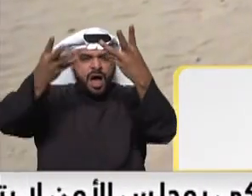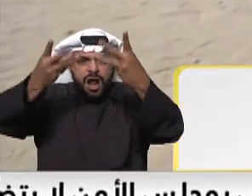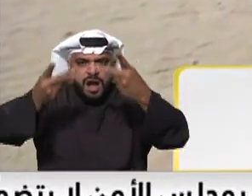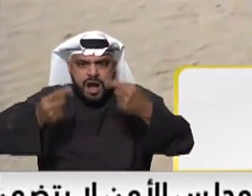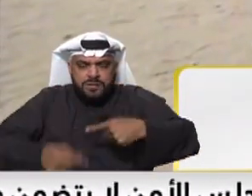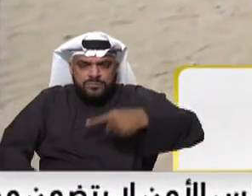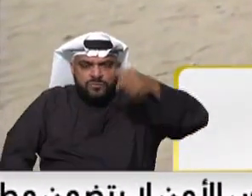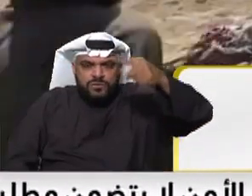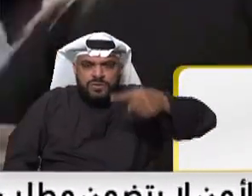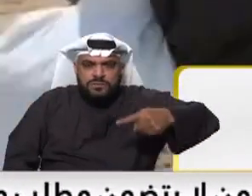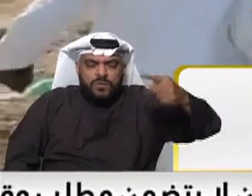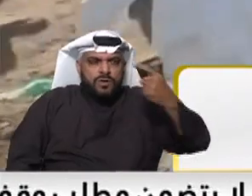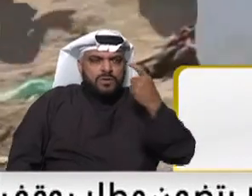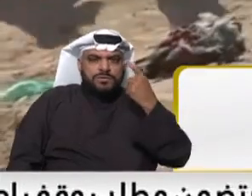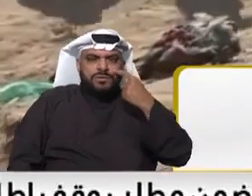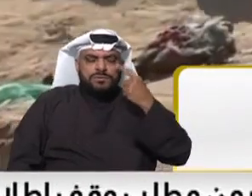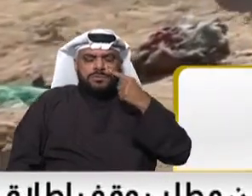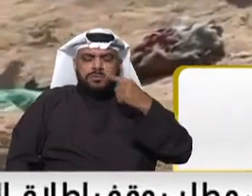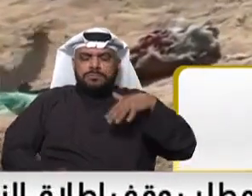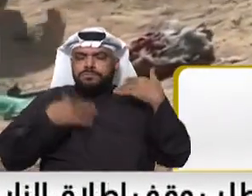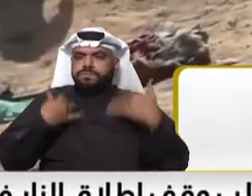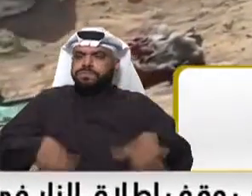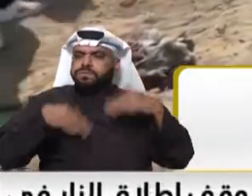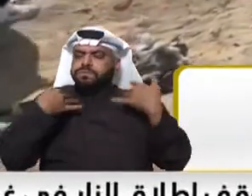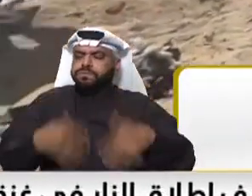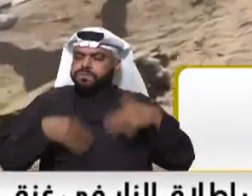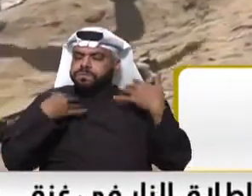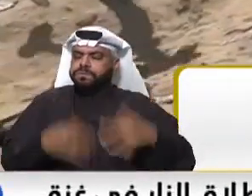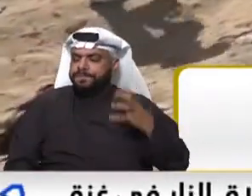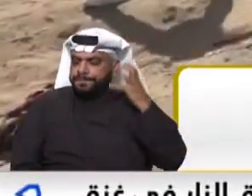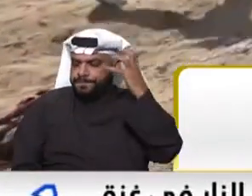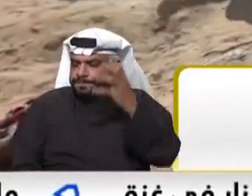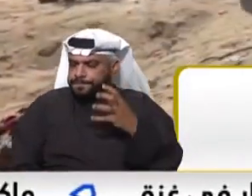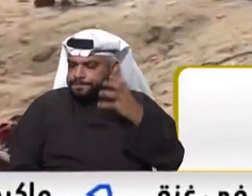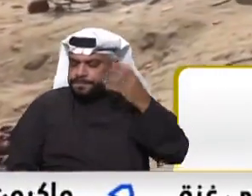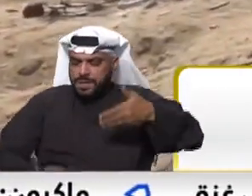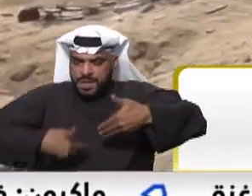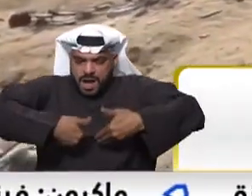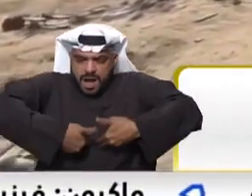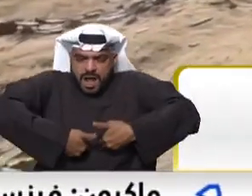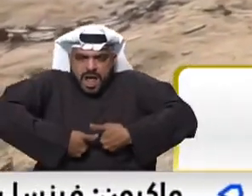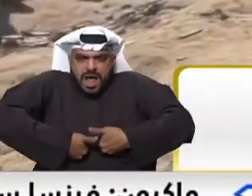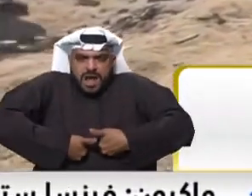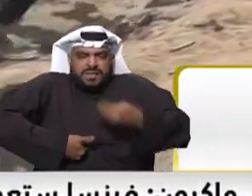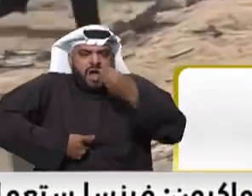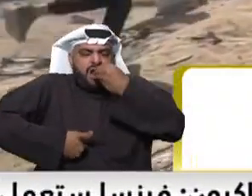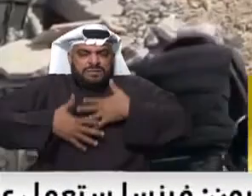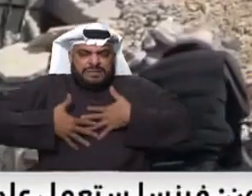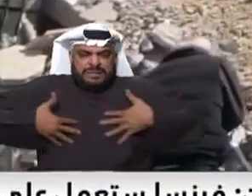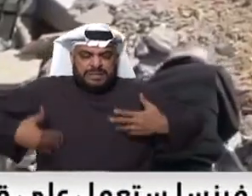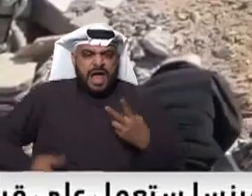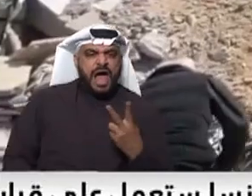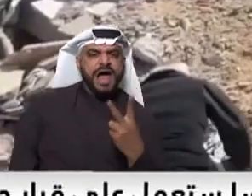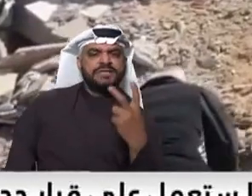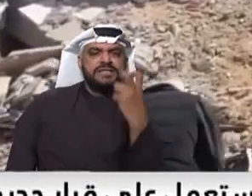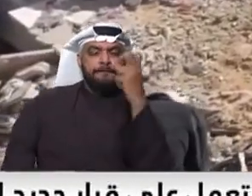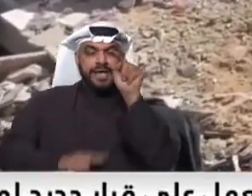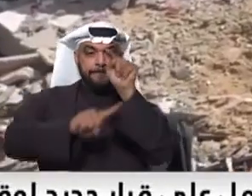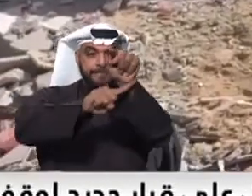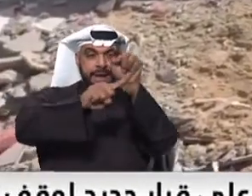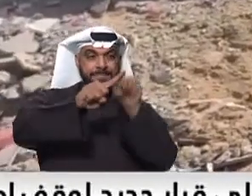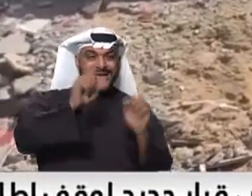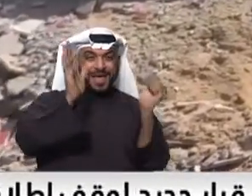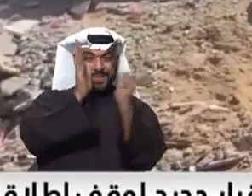للقلق للغايه فيما يتعلق بظروف المجاعه ولفت شتاينر الى ان 70 بالمئه من البنيه